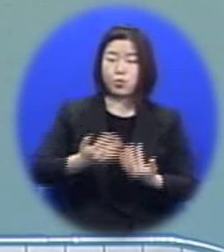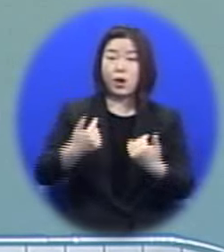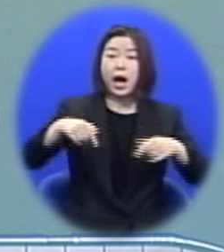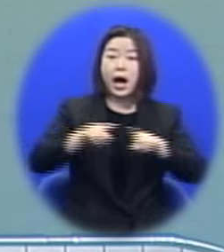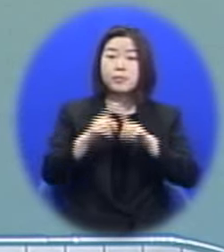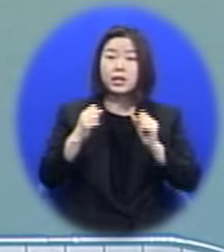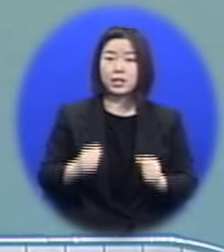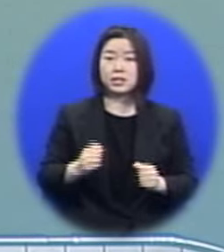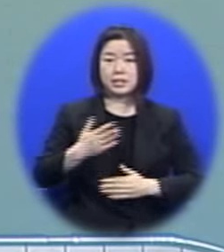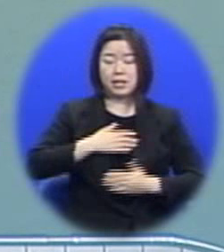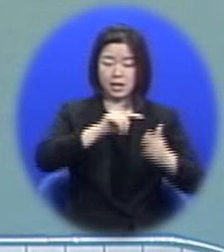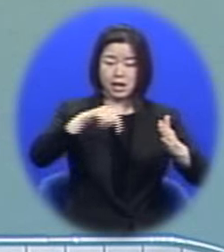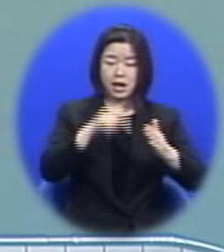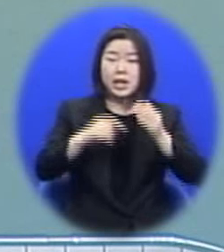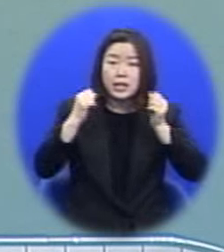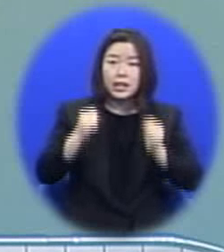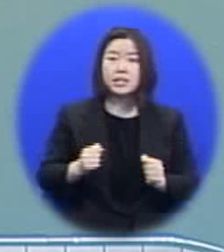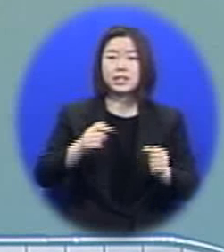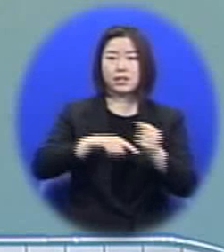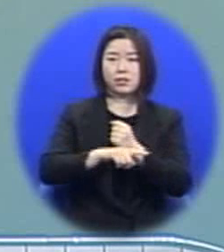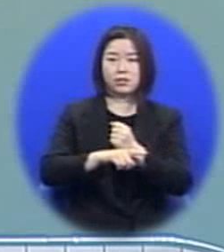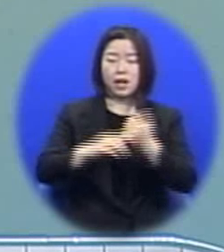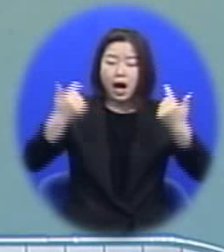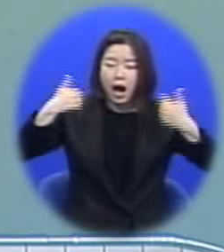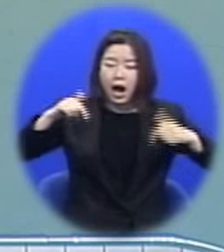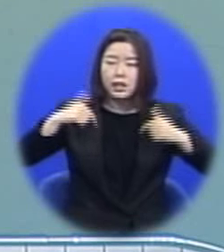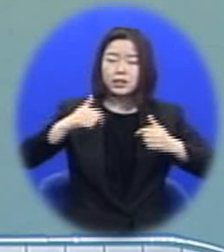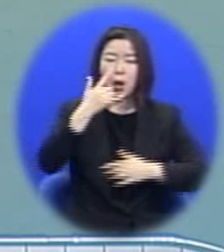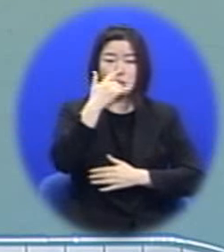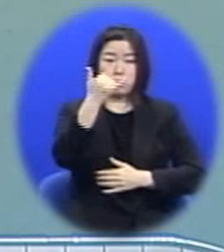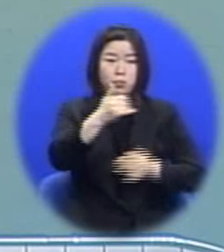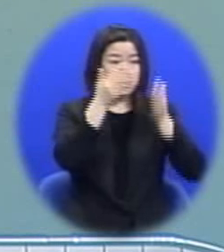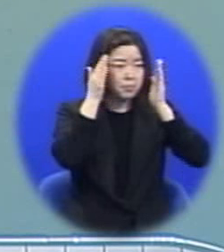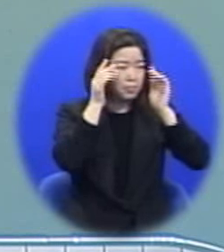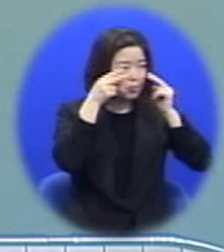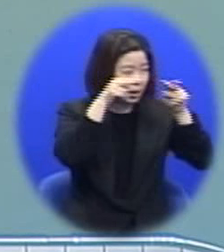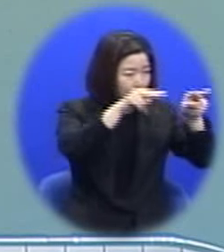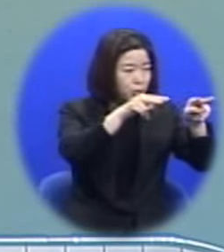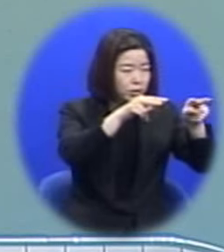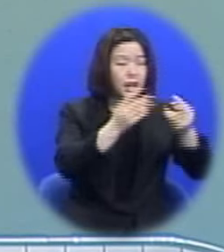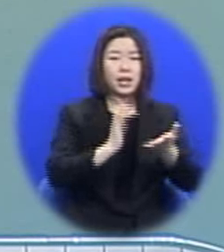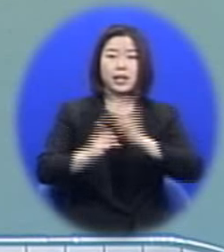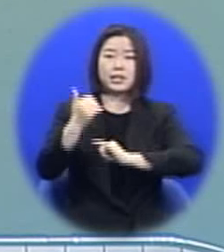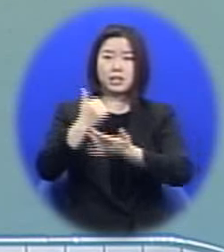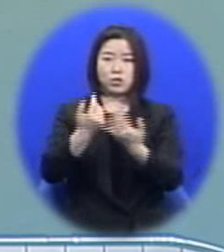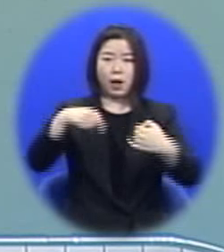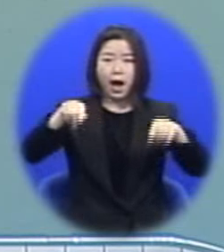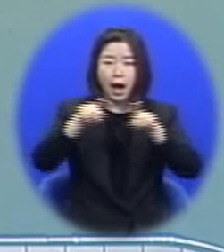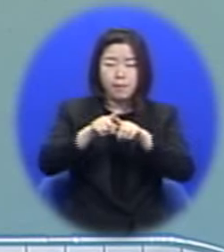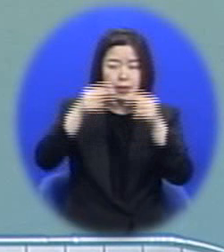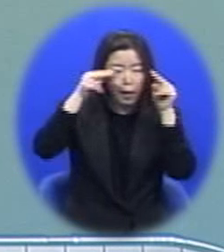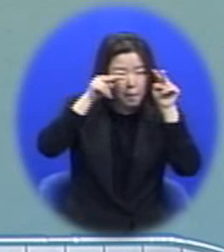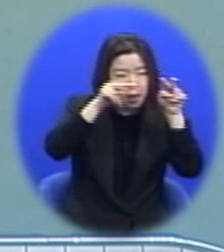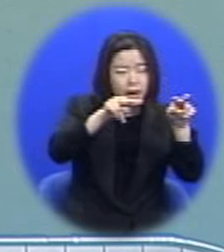안에 계시다는 겁니다. 항상 부모님을 바라볼 때 예수님을 함께 바라보라는 것입니다.